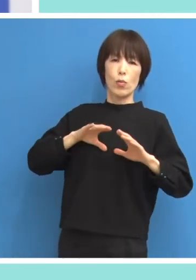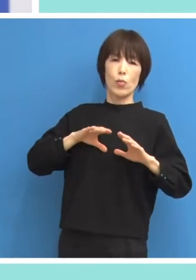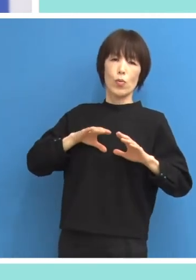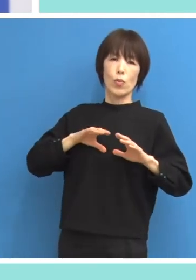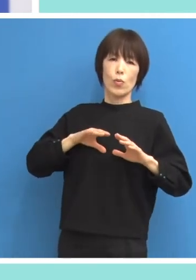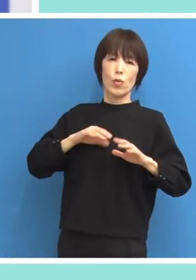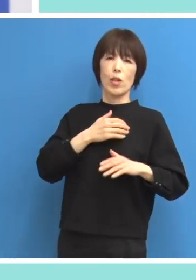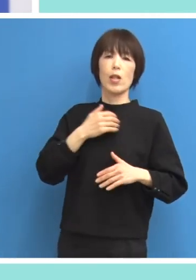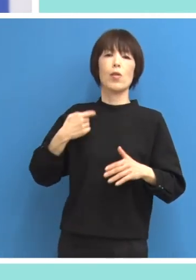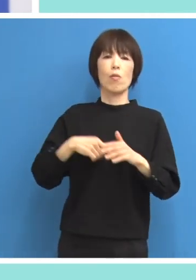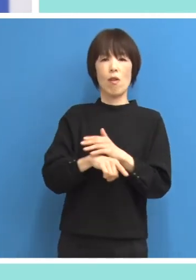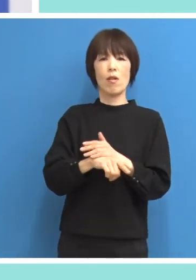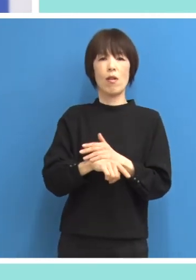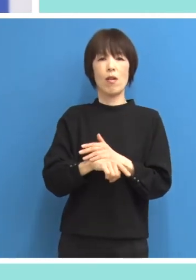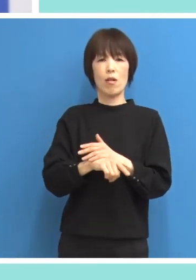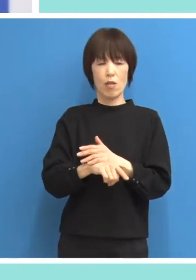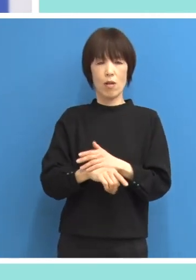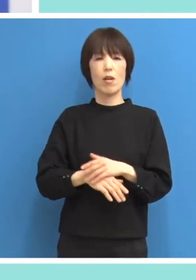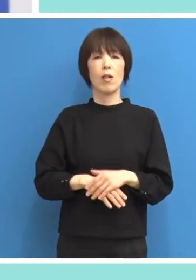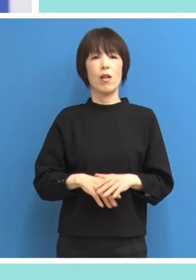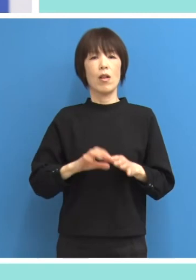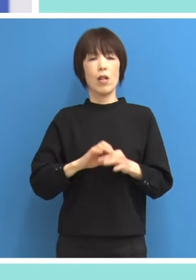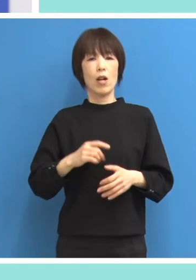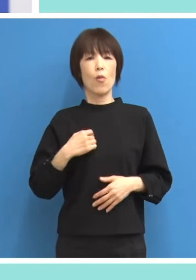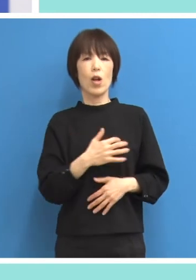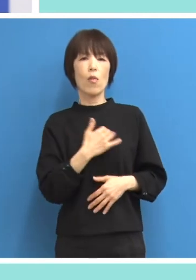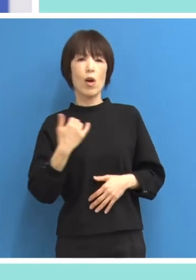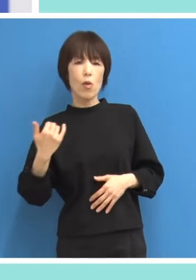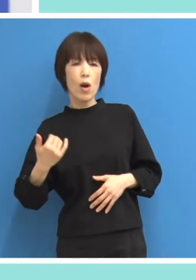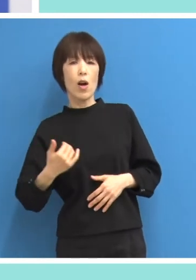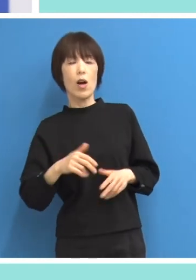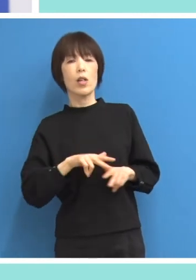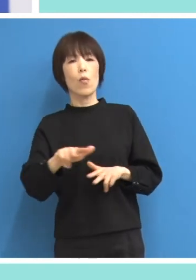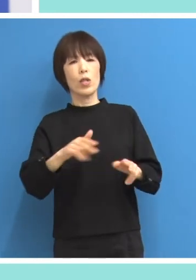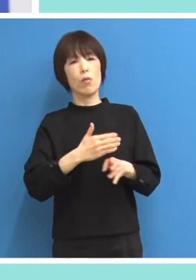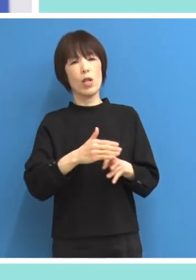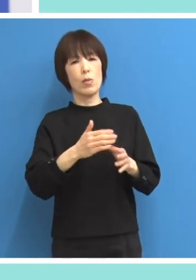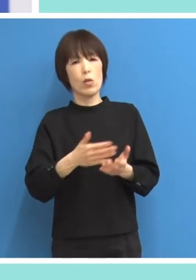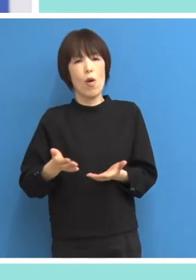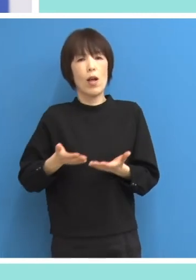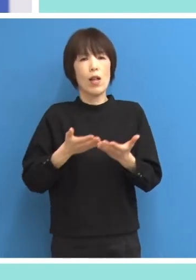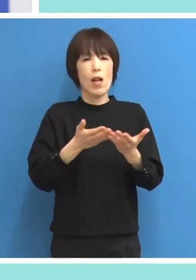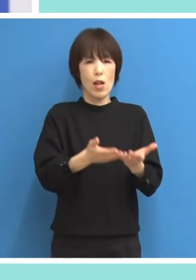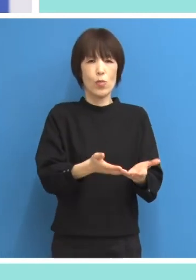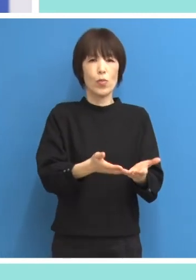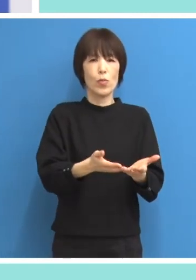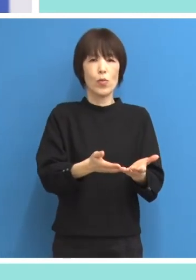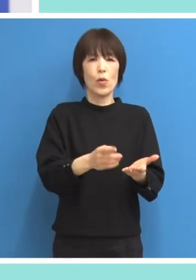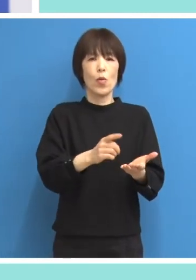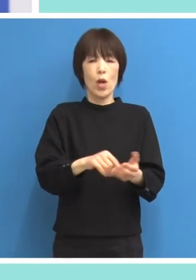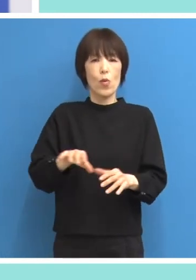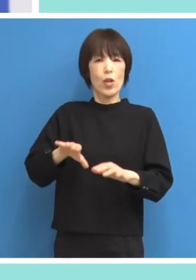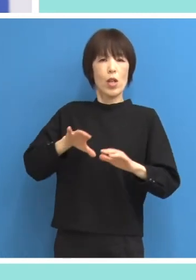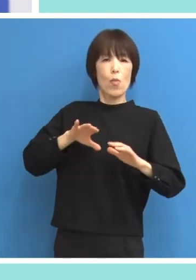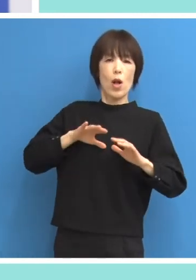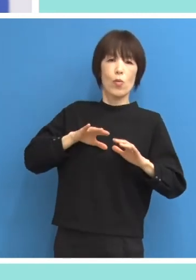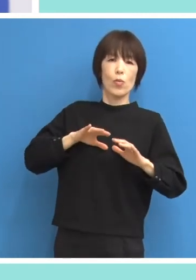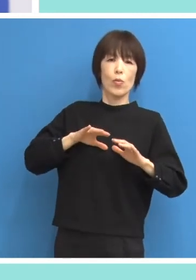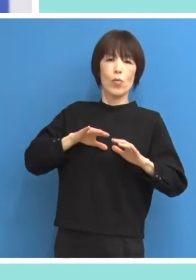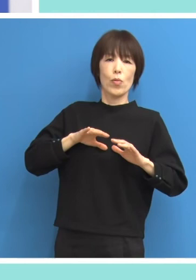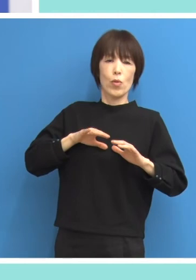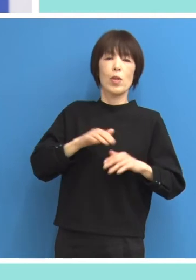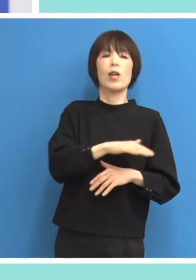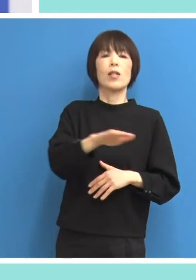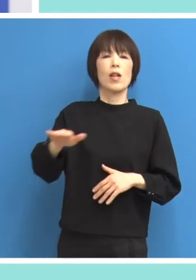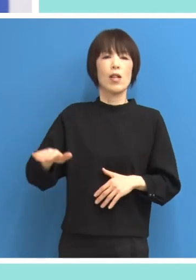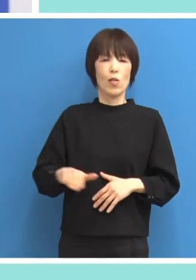受することができるわけですから、我々は行政サービスをしっかり展開する、その行政サービスを受けていただくためには